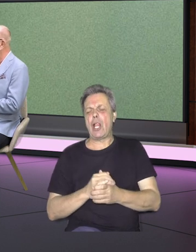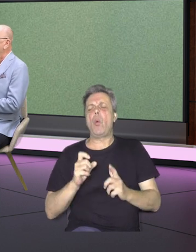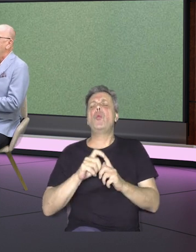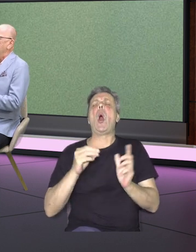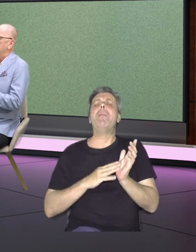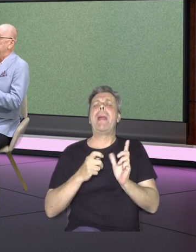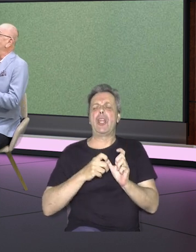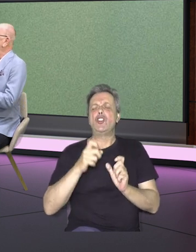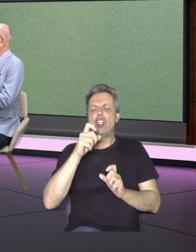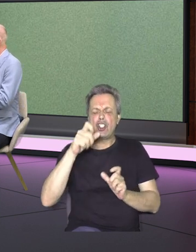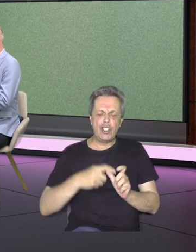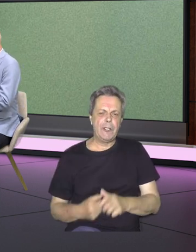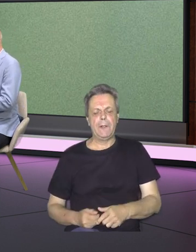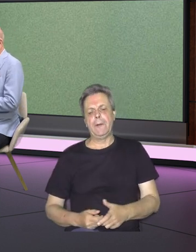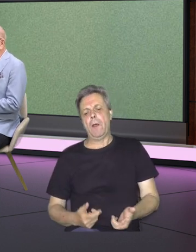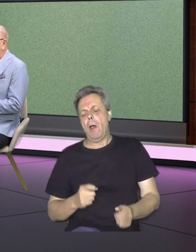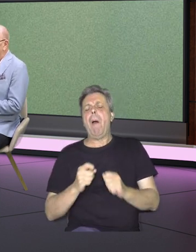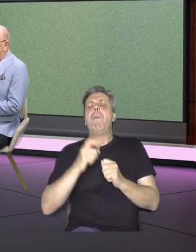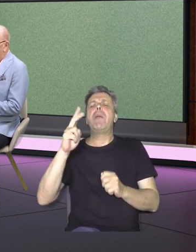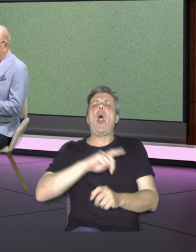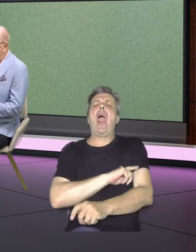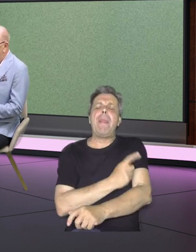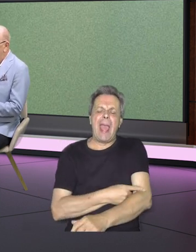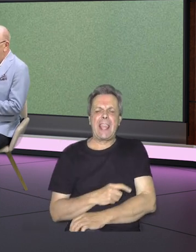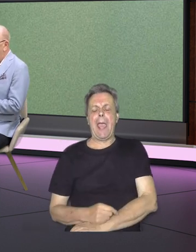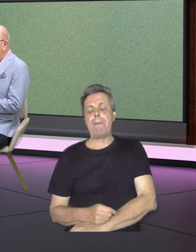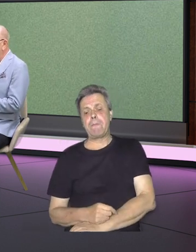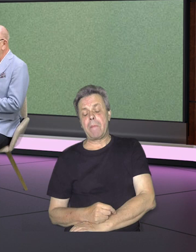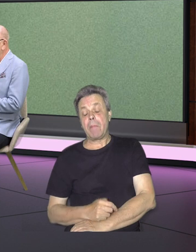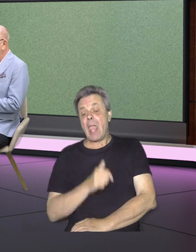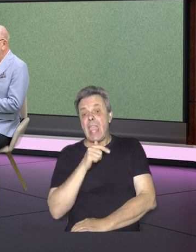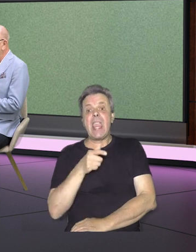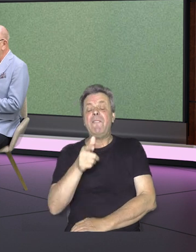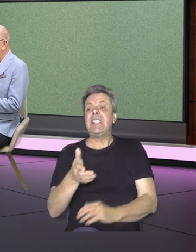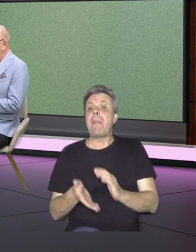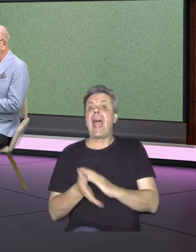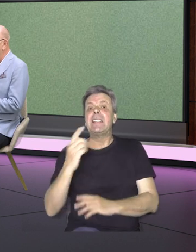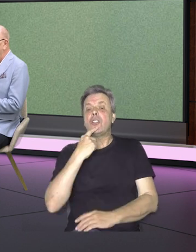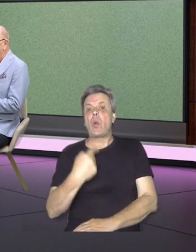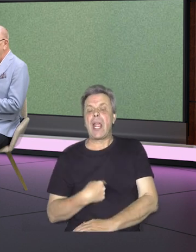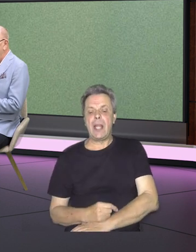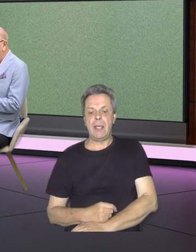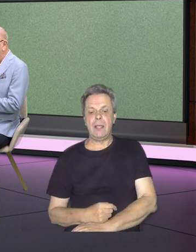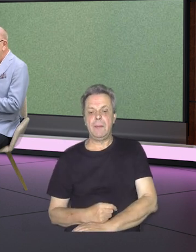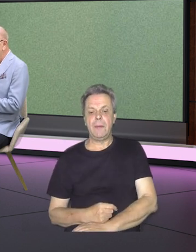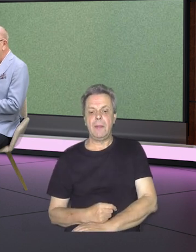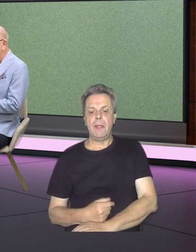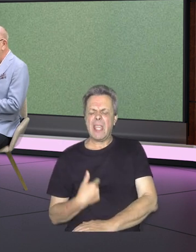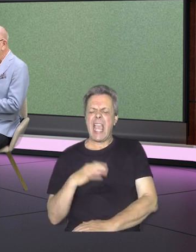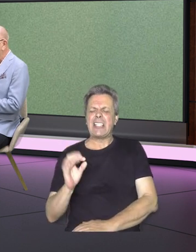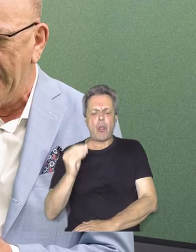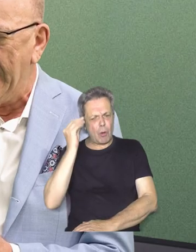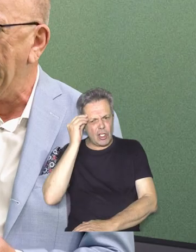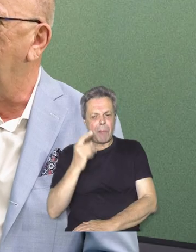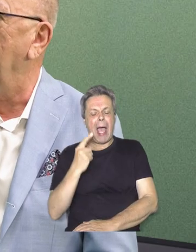Domančiću. Pričao sam o bioenergiji, kako se i sam bavim, i onda ste na izlazu meni rekli, dobro se